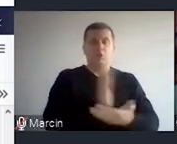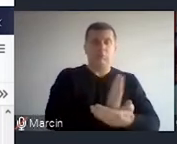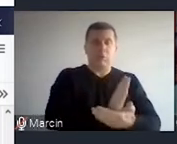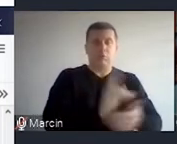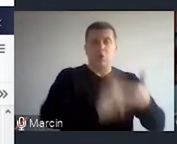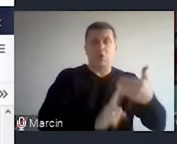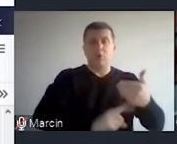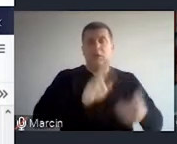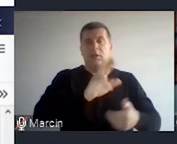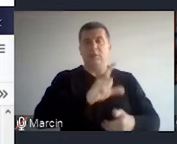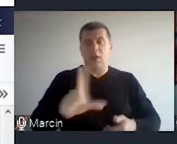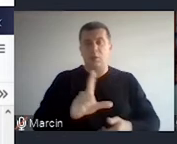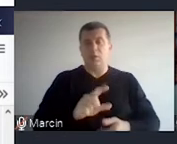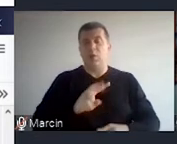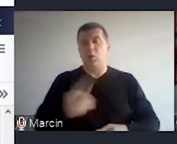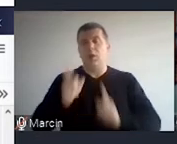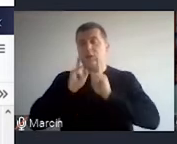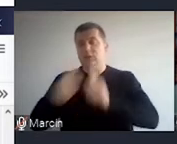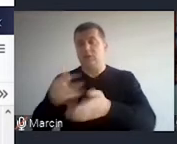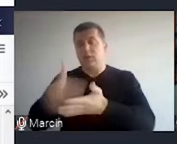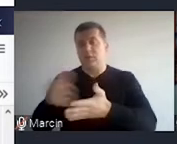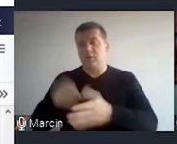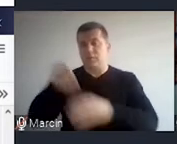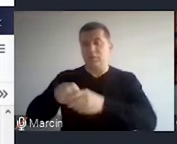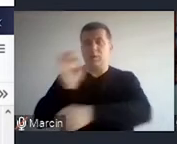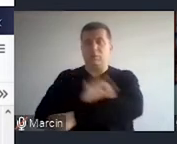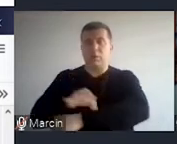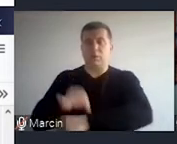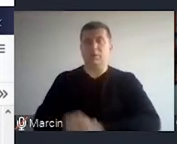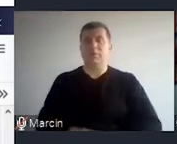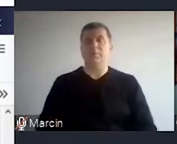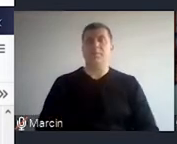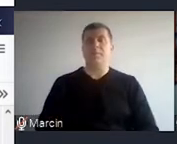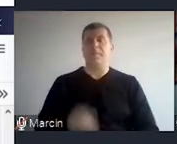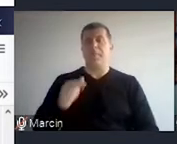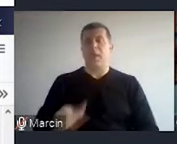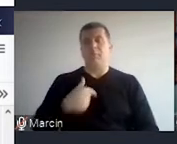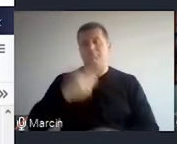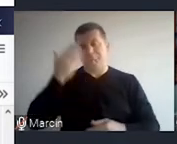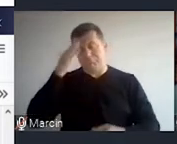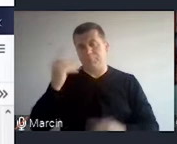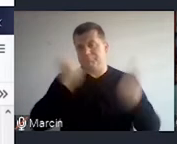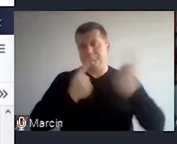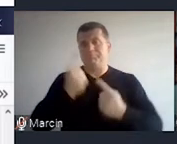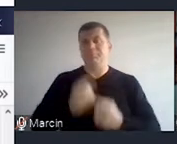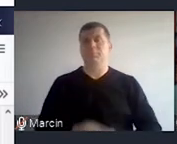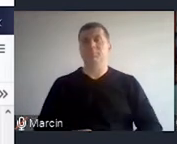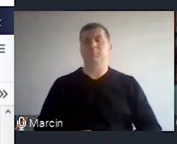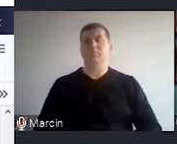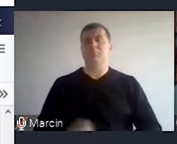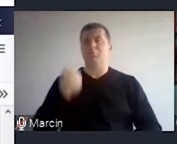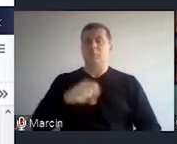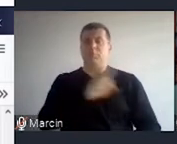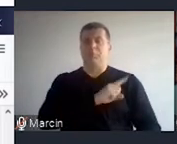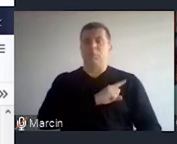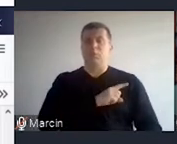rozliczane ryczałtem i rzeczywiste wydatki w ramach projektu, to ja bym był skłonny bardzo